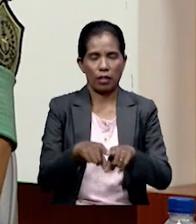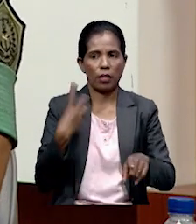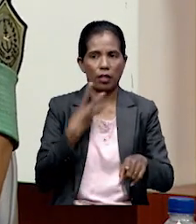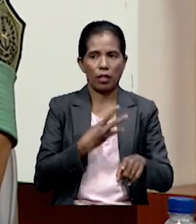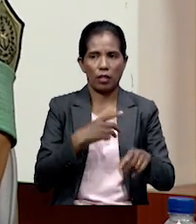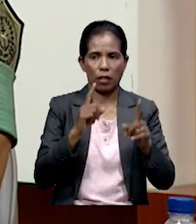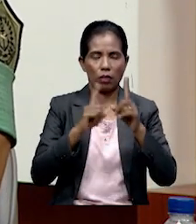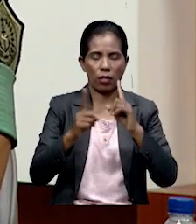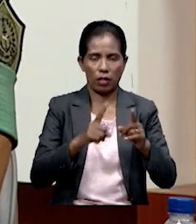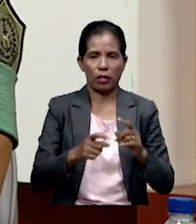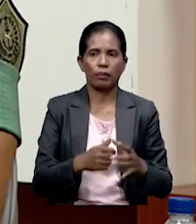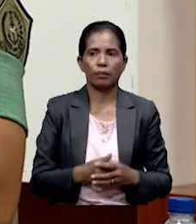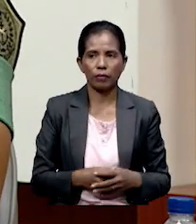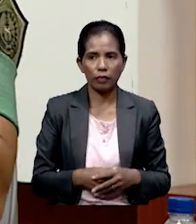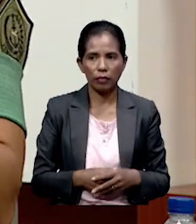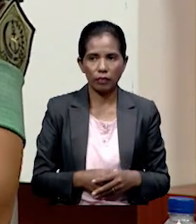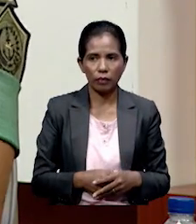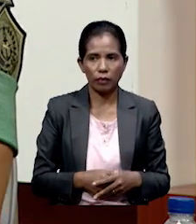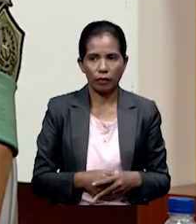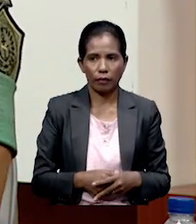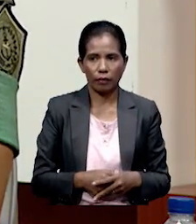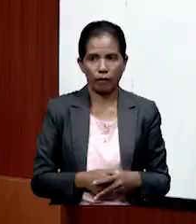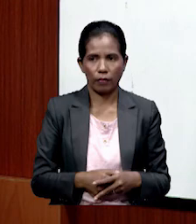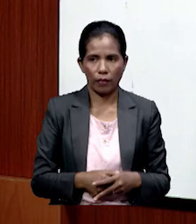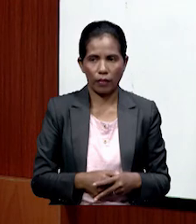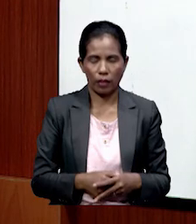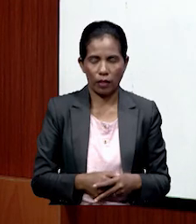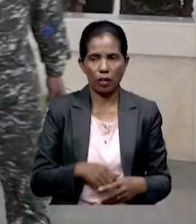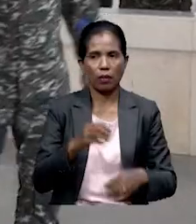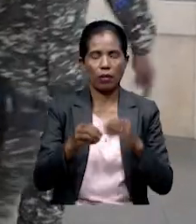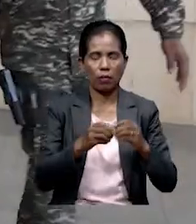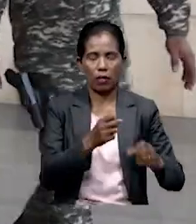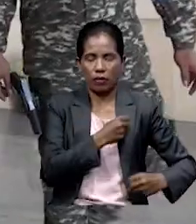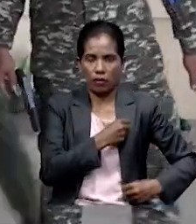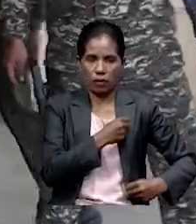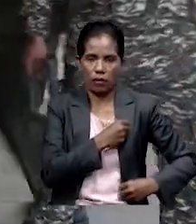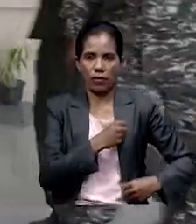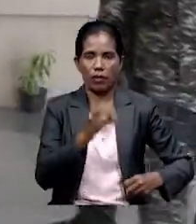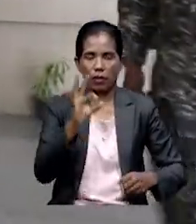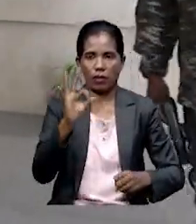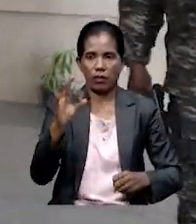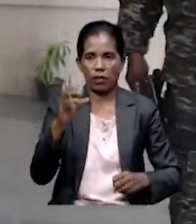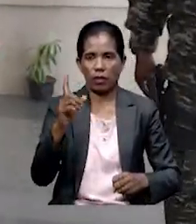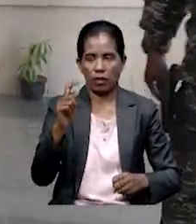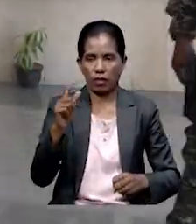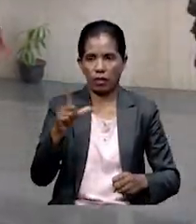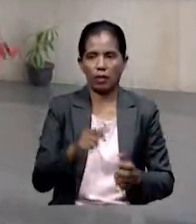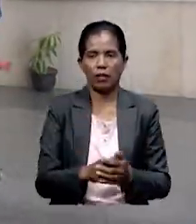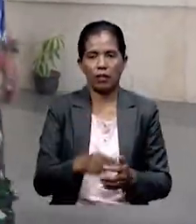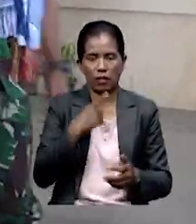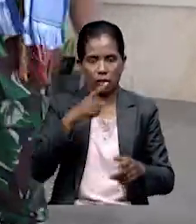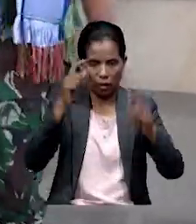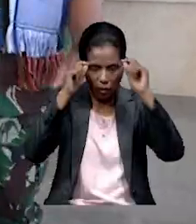kita bicarakan kemarin itu sepintas tentang valentine fdtl Jenderal TNI nemos optimis teka-teki